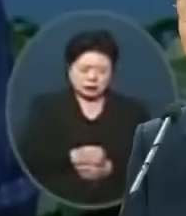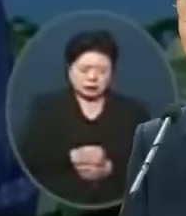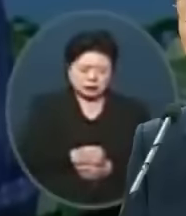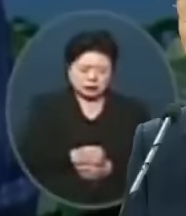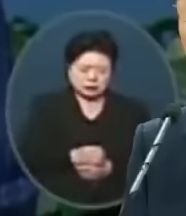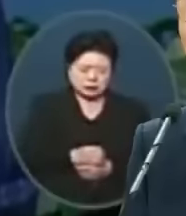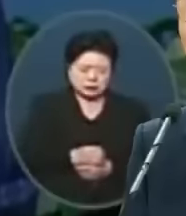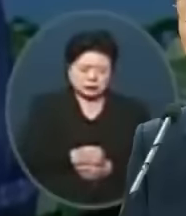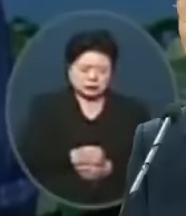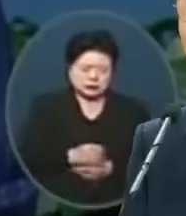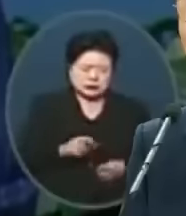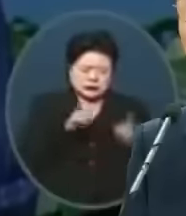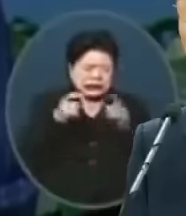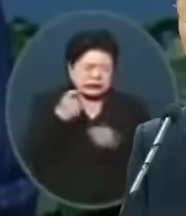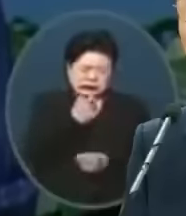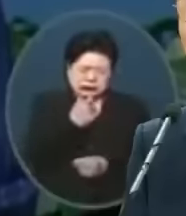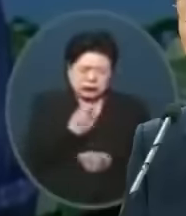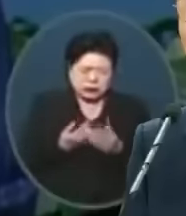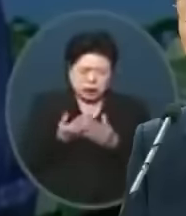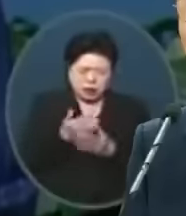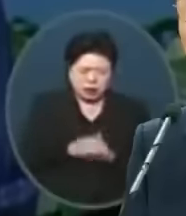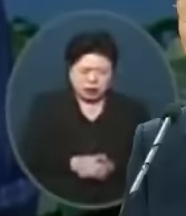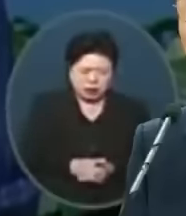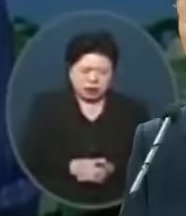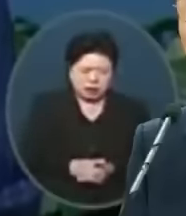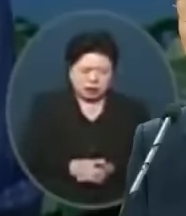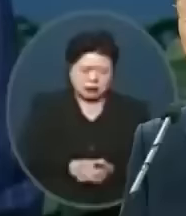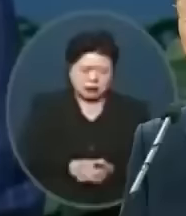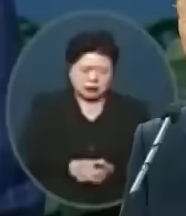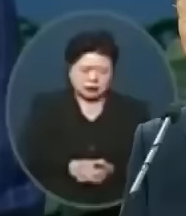살아서 뭐 하나 싶은 생각이 나고